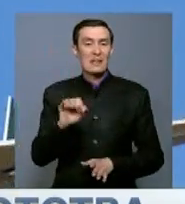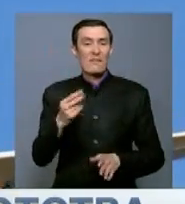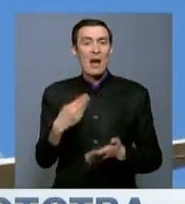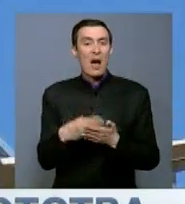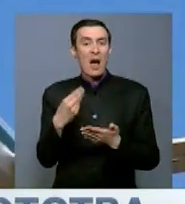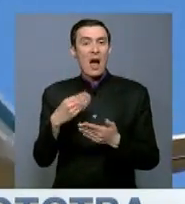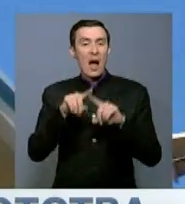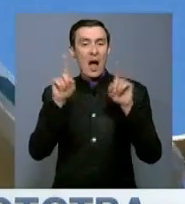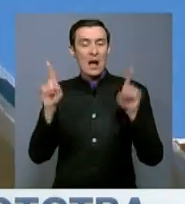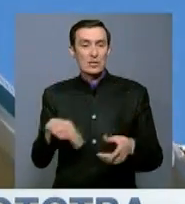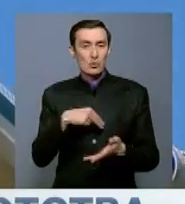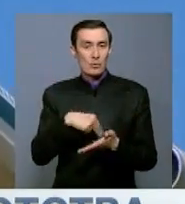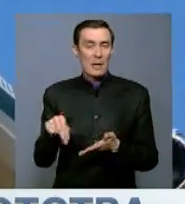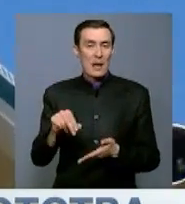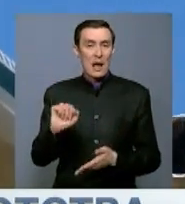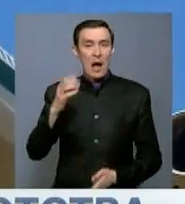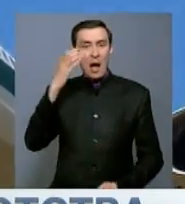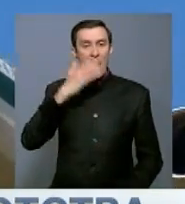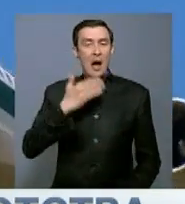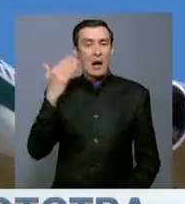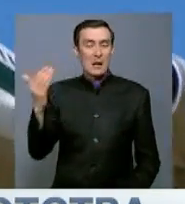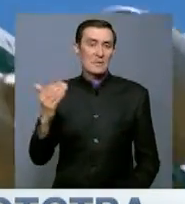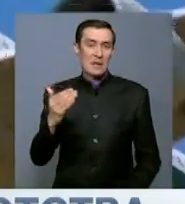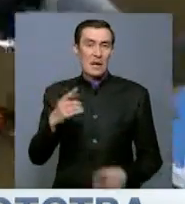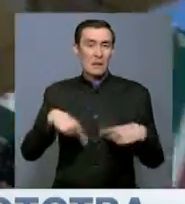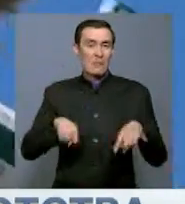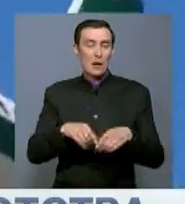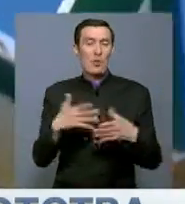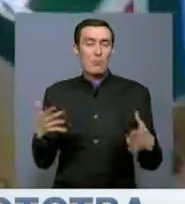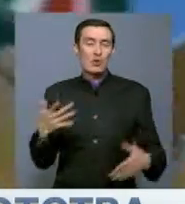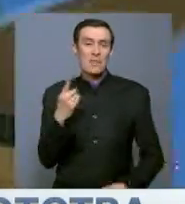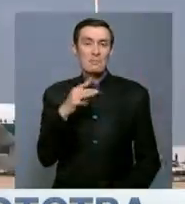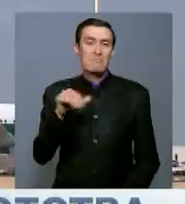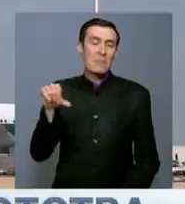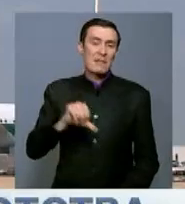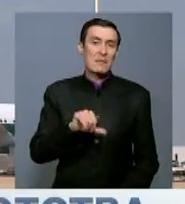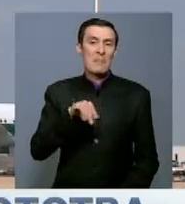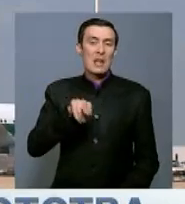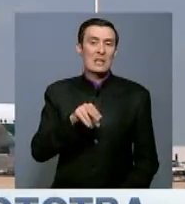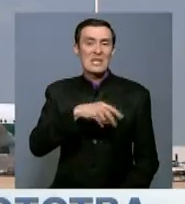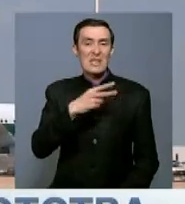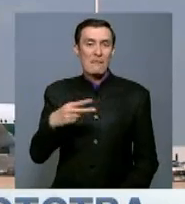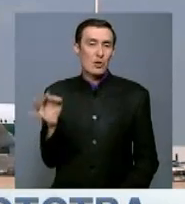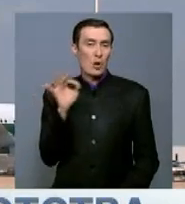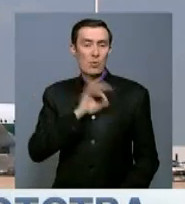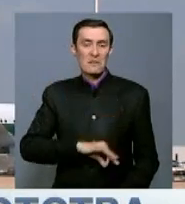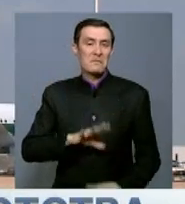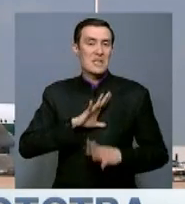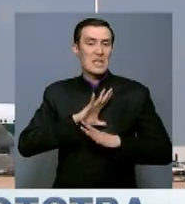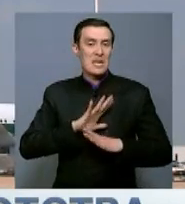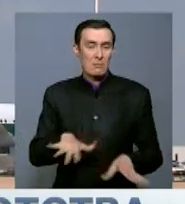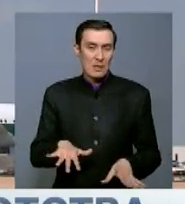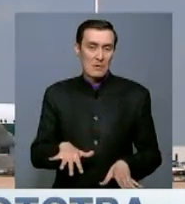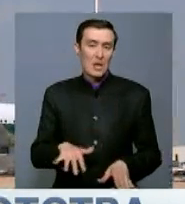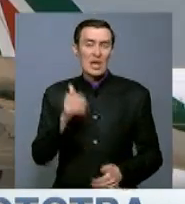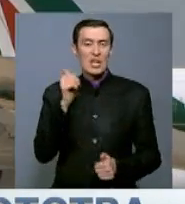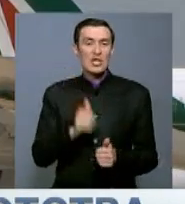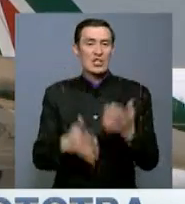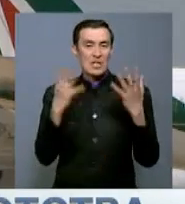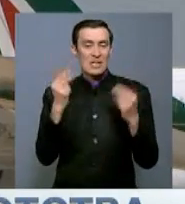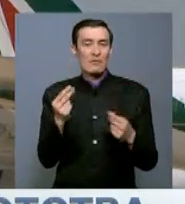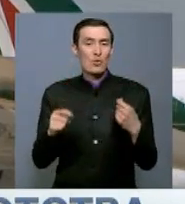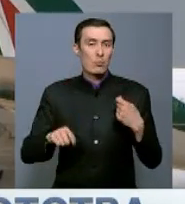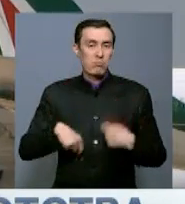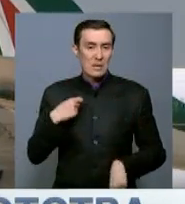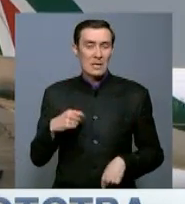ее выкупила арабская Etihad Airways. Но, вложив больше 1,5 миллиарда евро, доходов так и не получила. Ежедневные